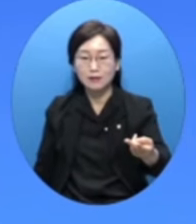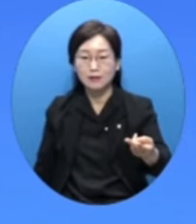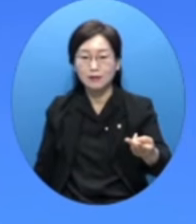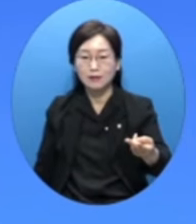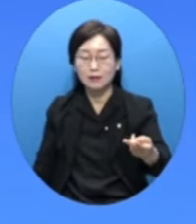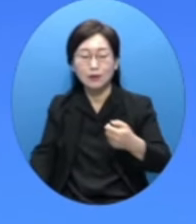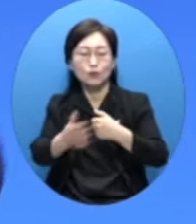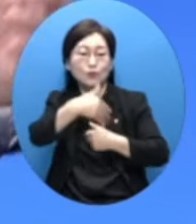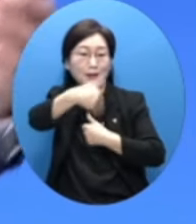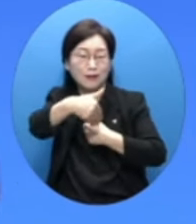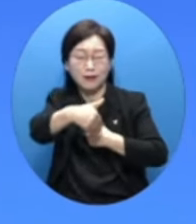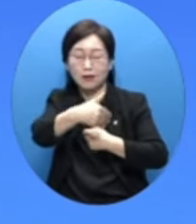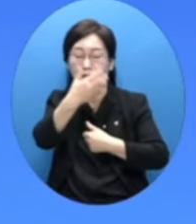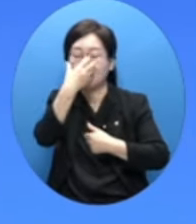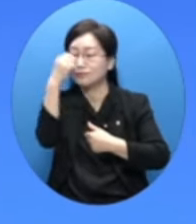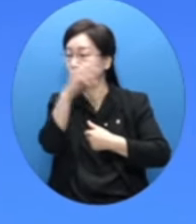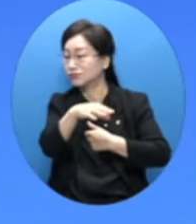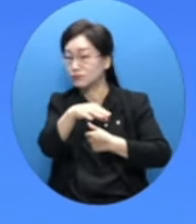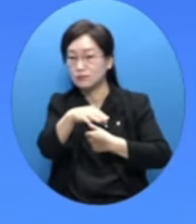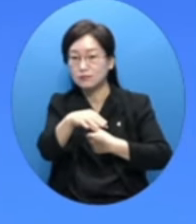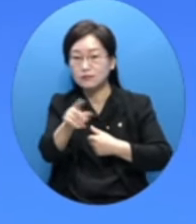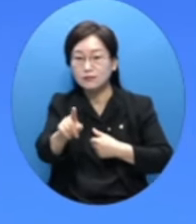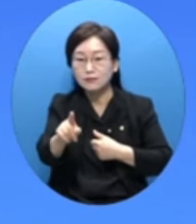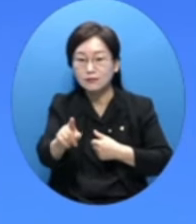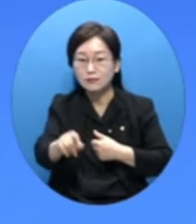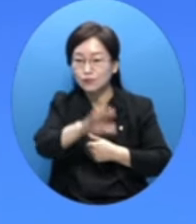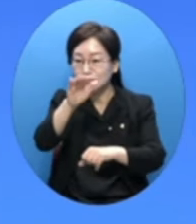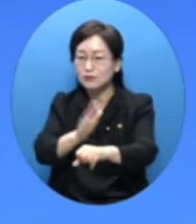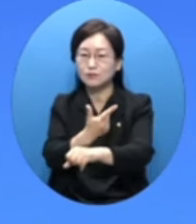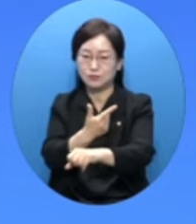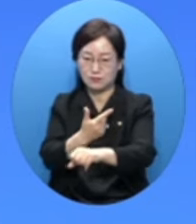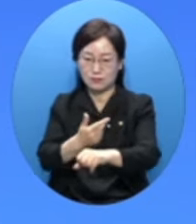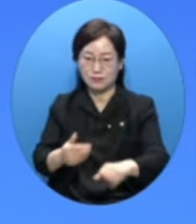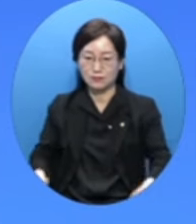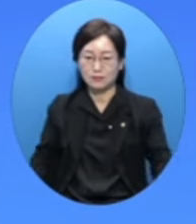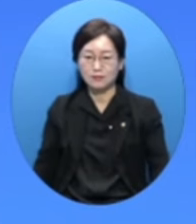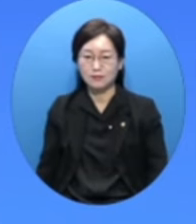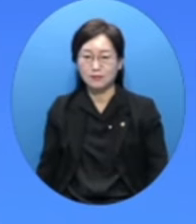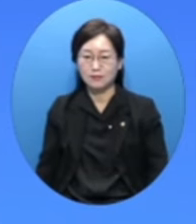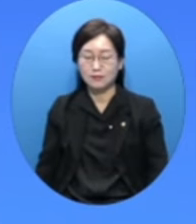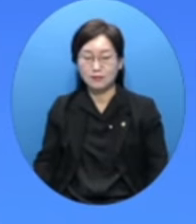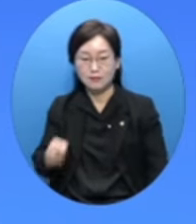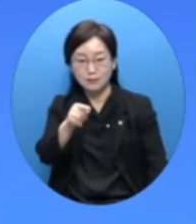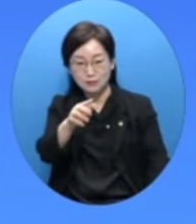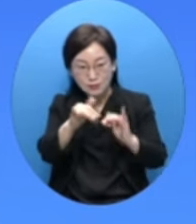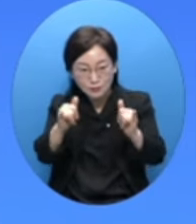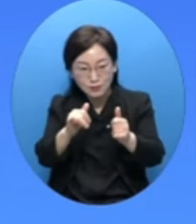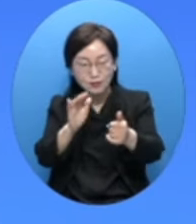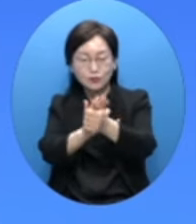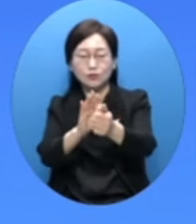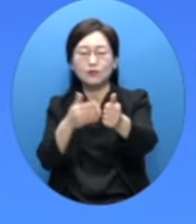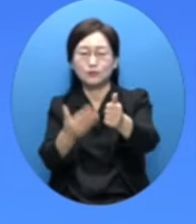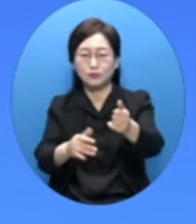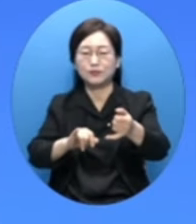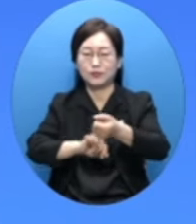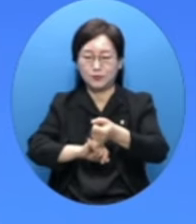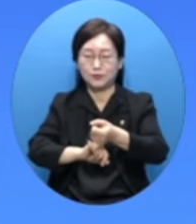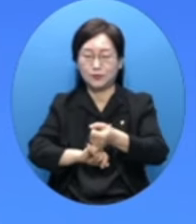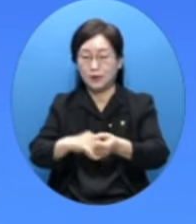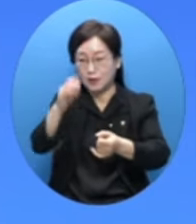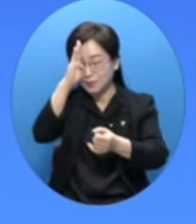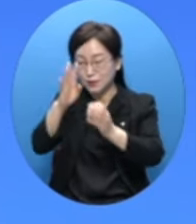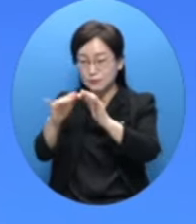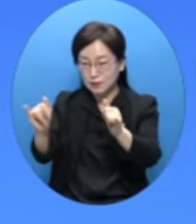도움을 요청하고 있는데 그냥 지나가면 우리는 잘못된 신앙이 있는 것입니다. 그들을 도와줘야 되는 것입니다. 병든